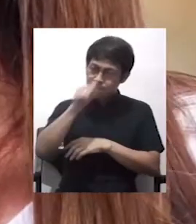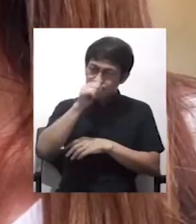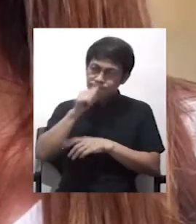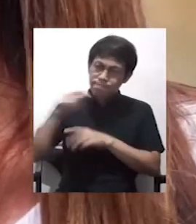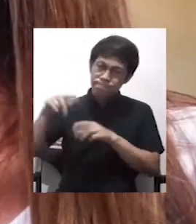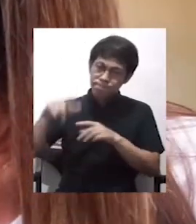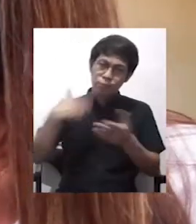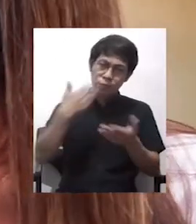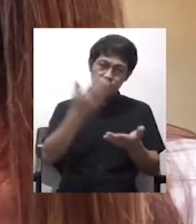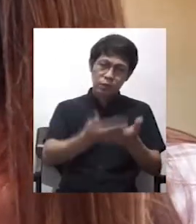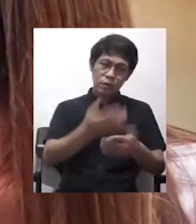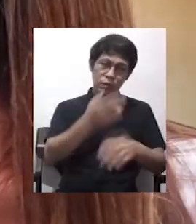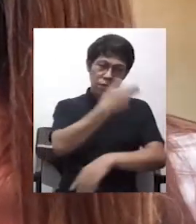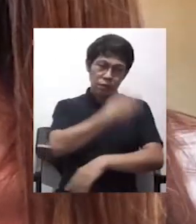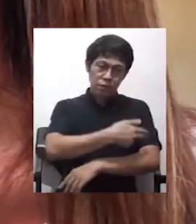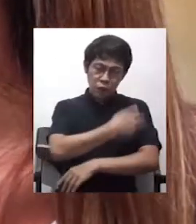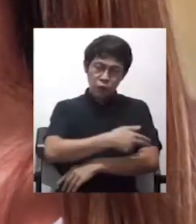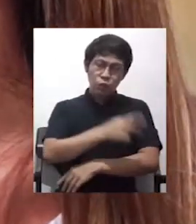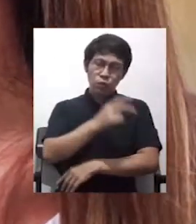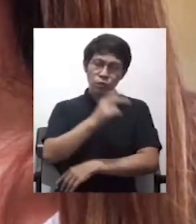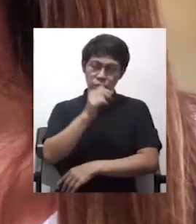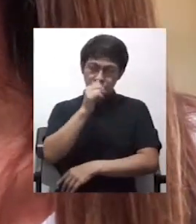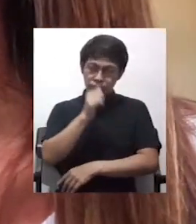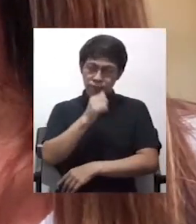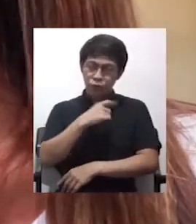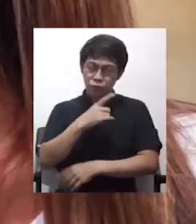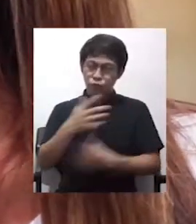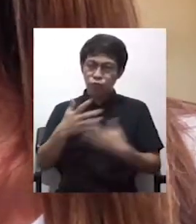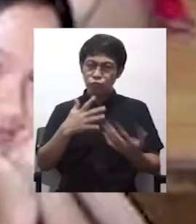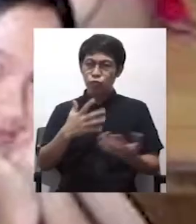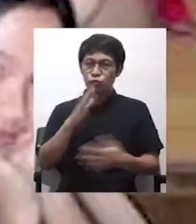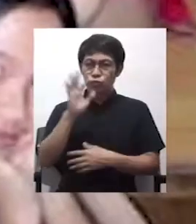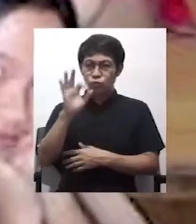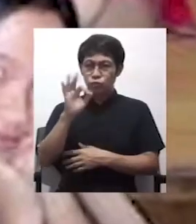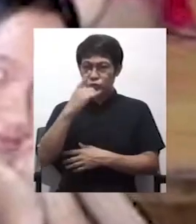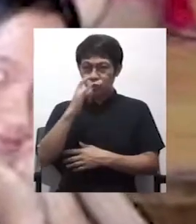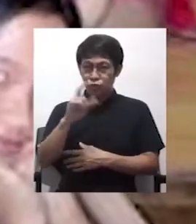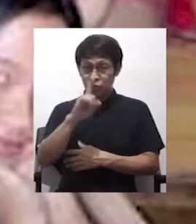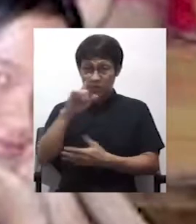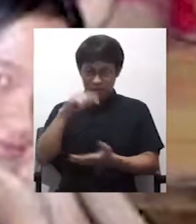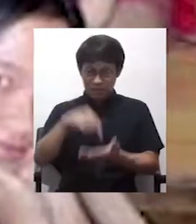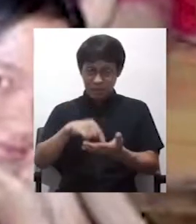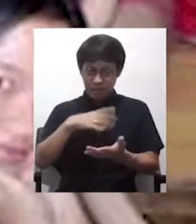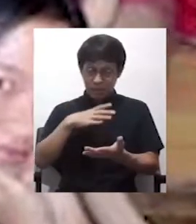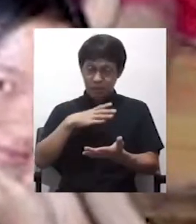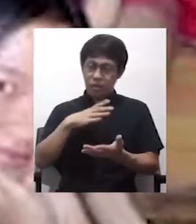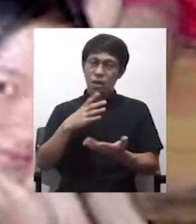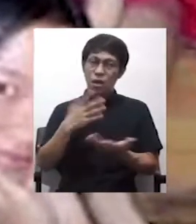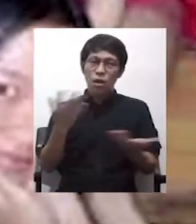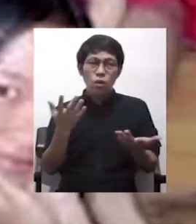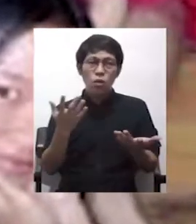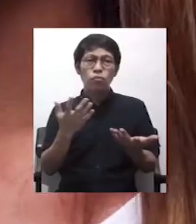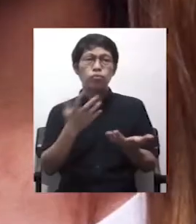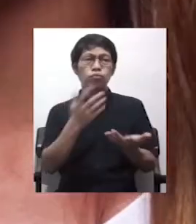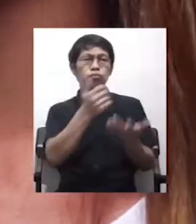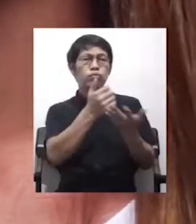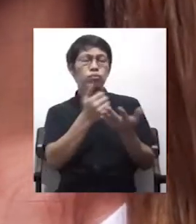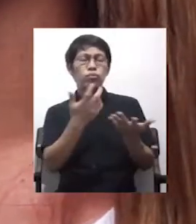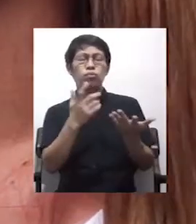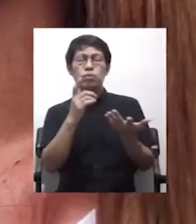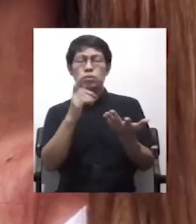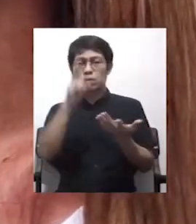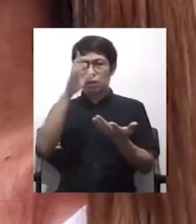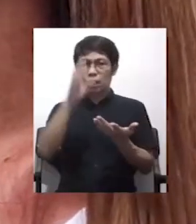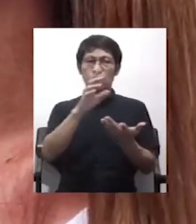pera, ang pera lang namin 1,000, hindi namin alam kung saan kami kukuha. Awa ng Diyos, mga kuya ko, tinulungan naman ako, pati yung